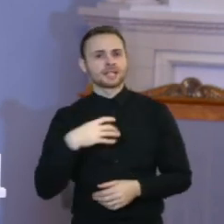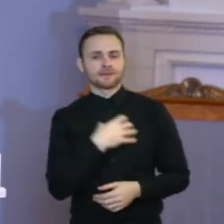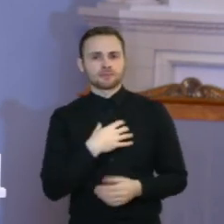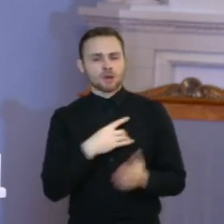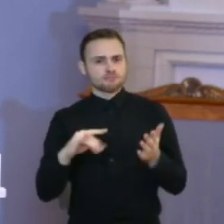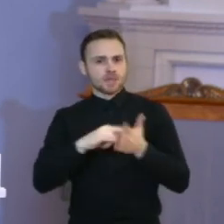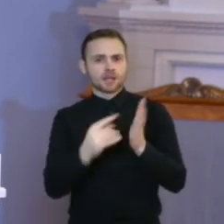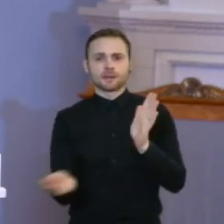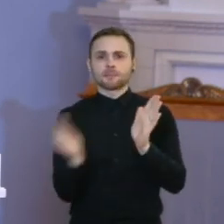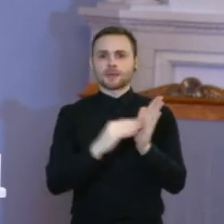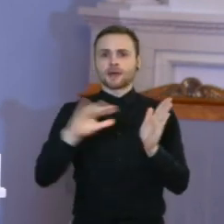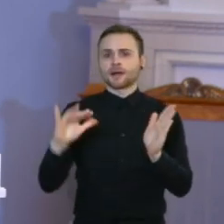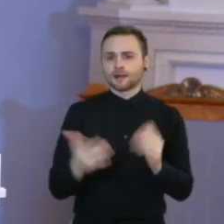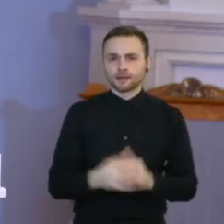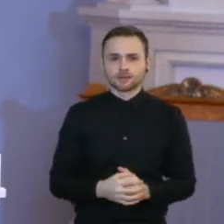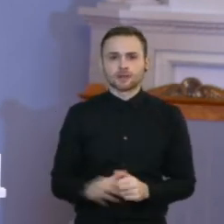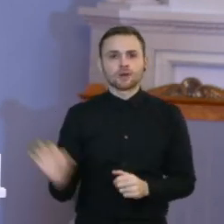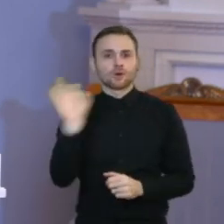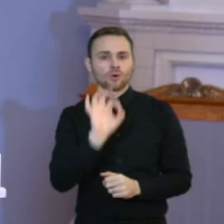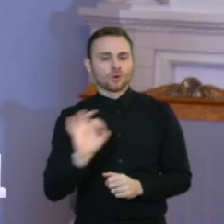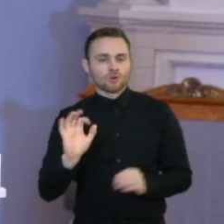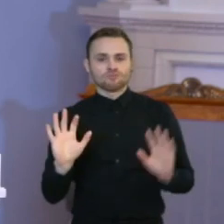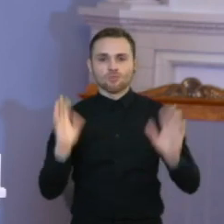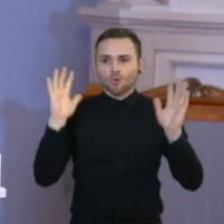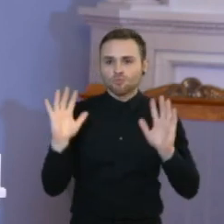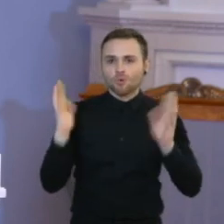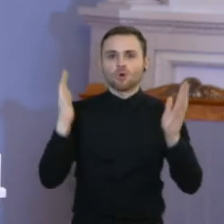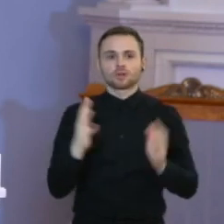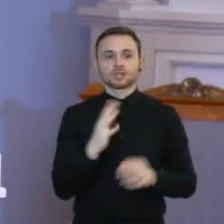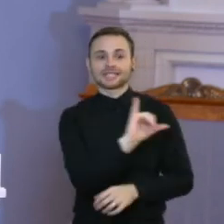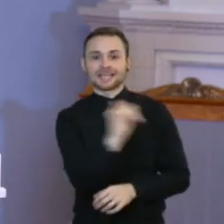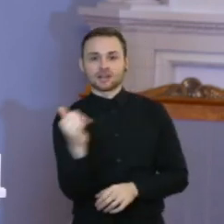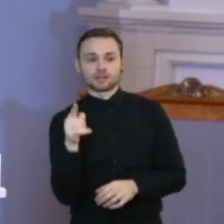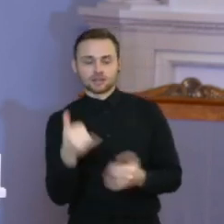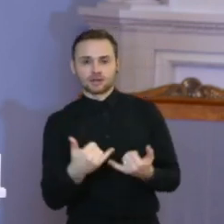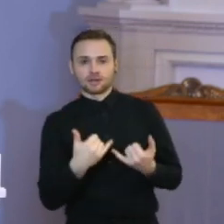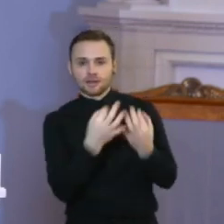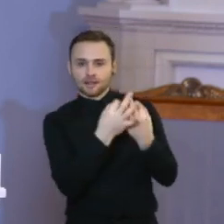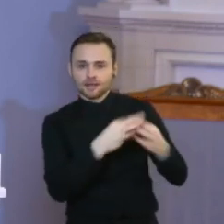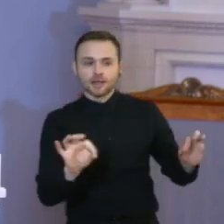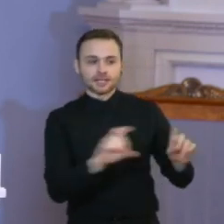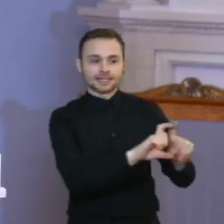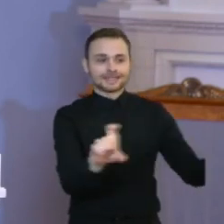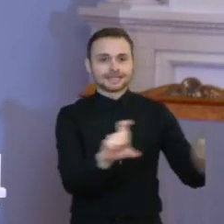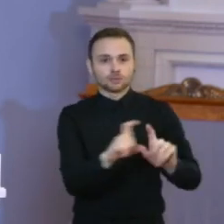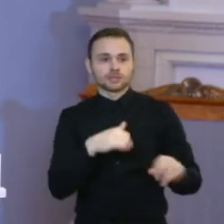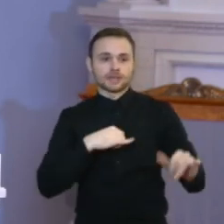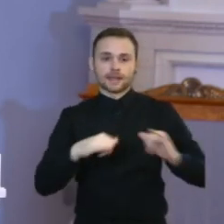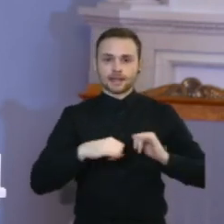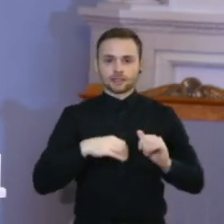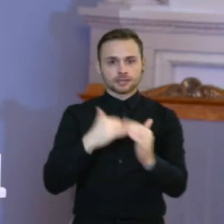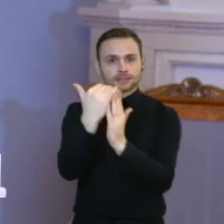tai tas galimybes ar tas sąlygas, kurios leistų valstybės institucijoms reaguoti